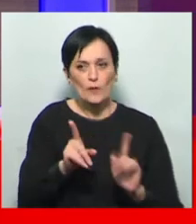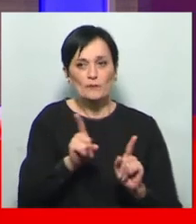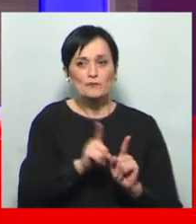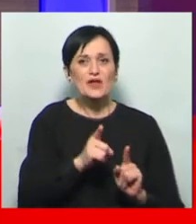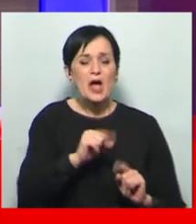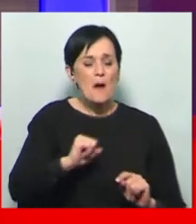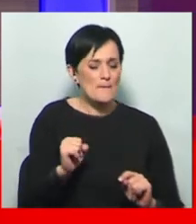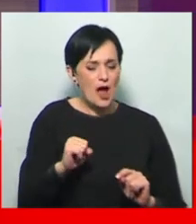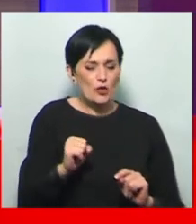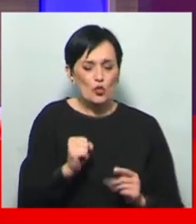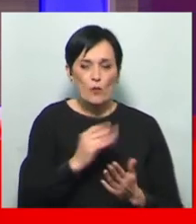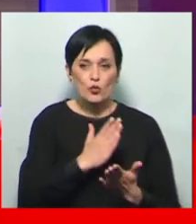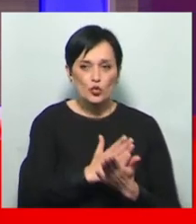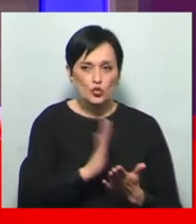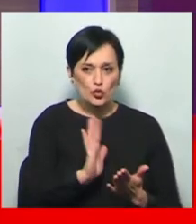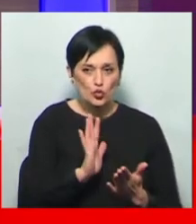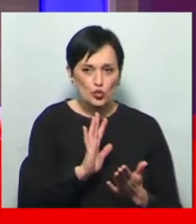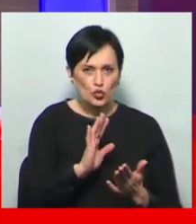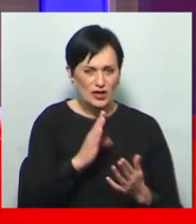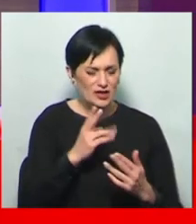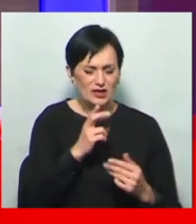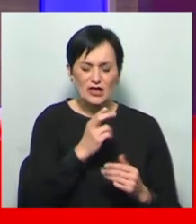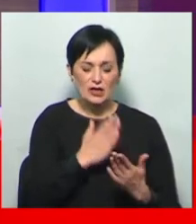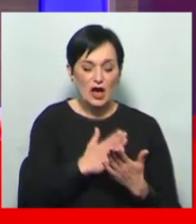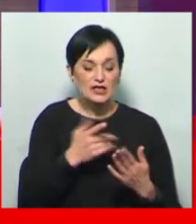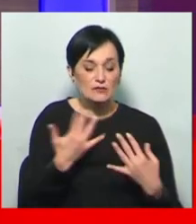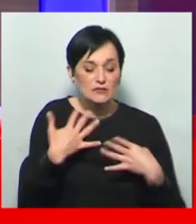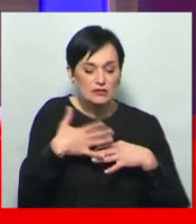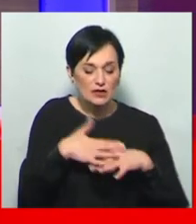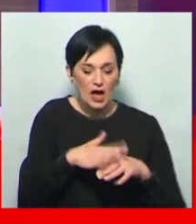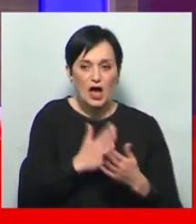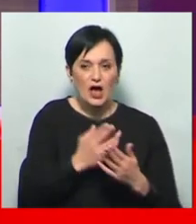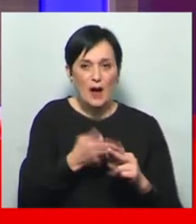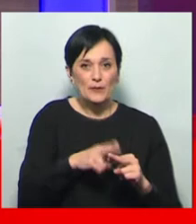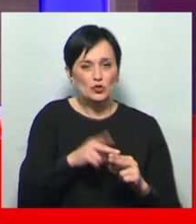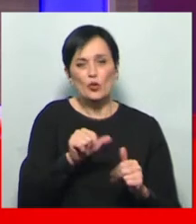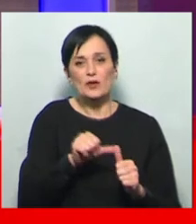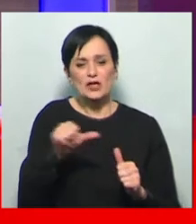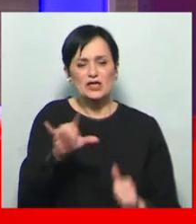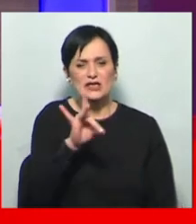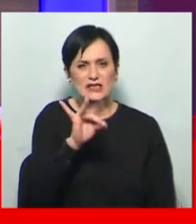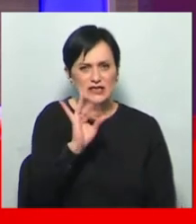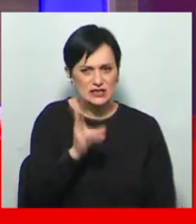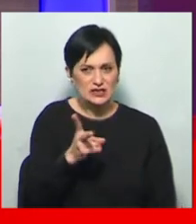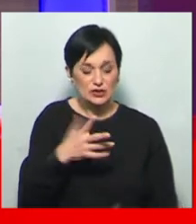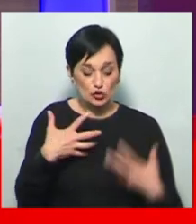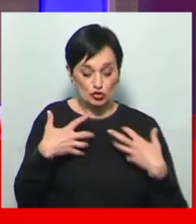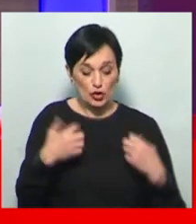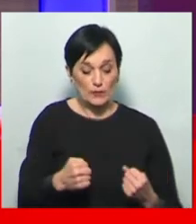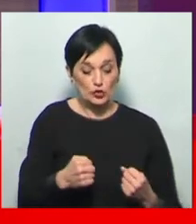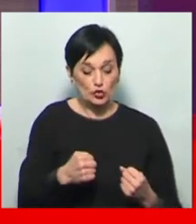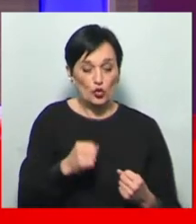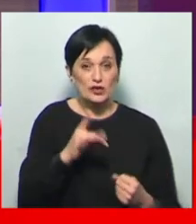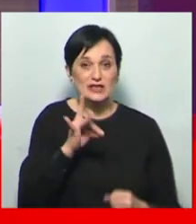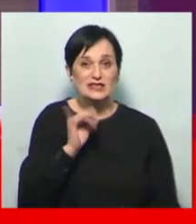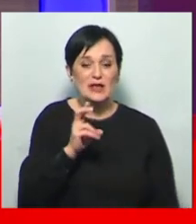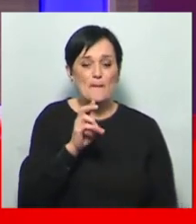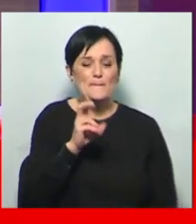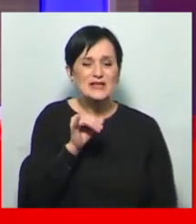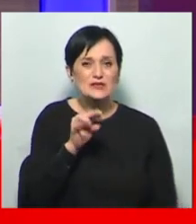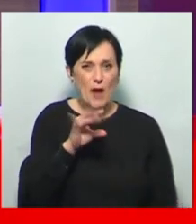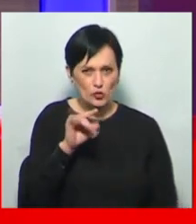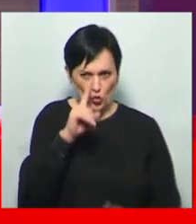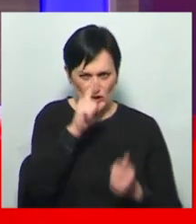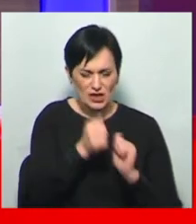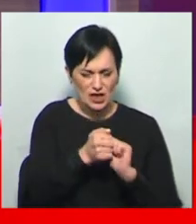ეკოლოგიურად მეგობრული, ბიოდეგრადირებადი არ არის და ამიტომ და გარდა ამისა რისკები ჯანმრთელობისათვის. ბისფენოლი,